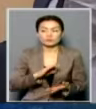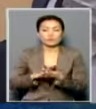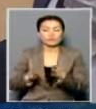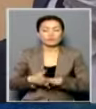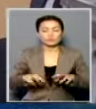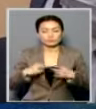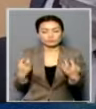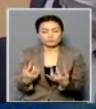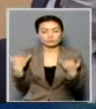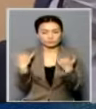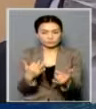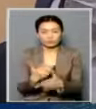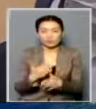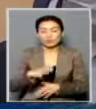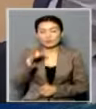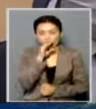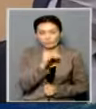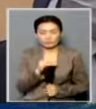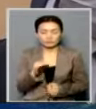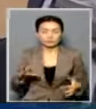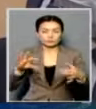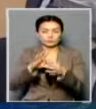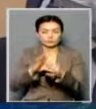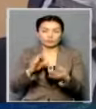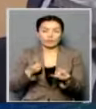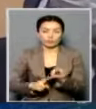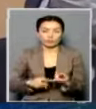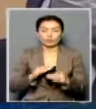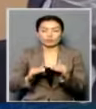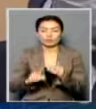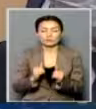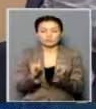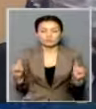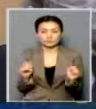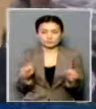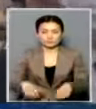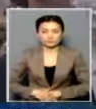келіссөз жүргізуге қатысты көмек көрсете аламыз, яғни осыған тиісті алаңды ұсына аламыз.